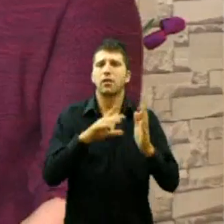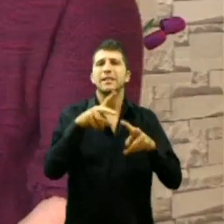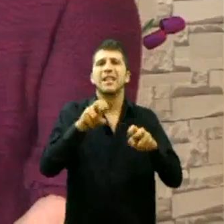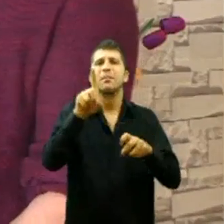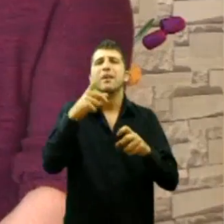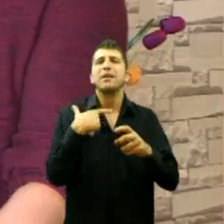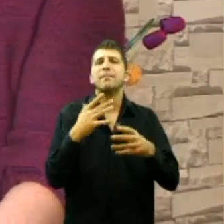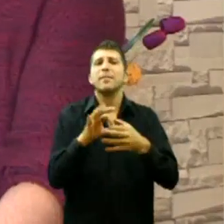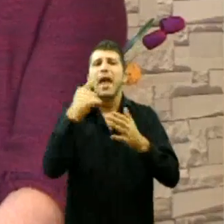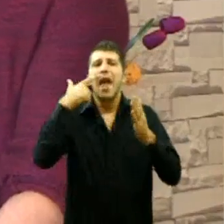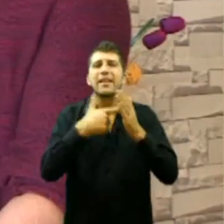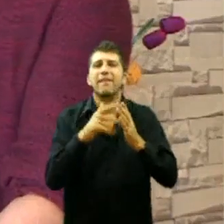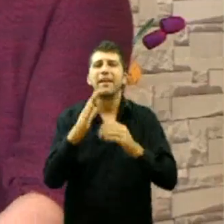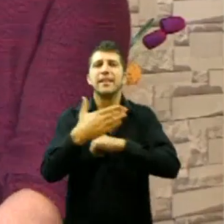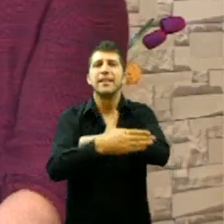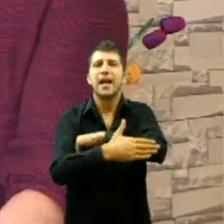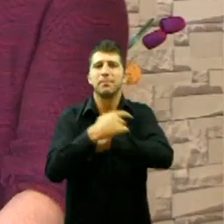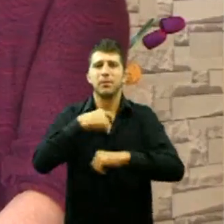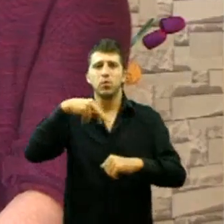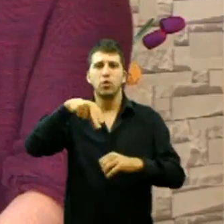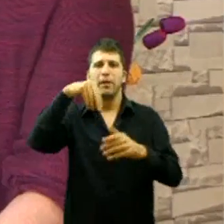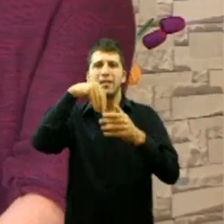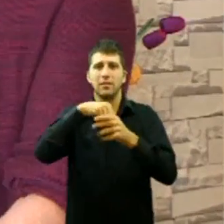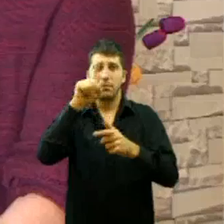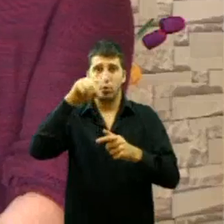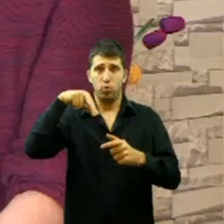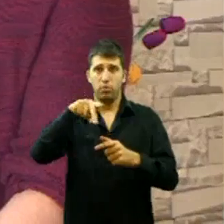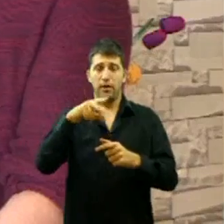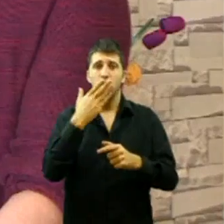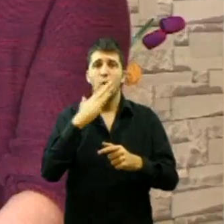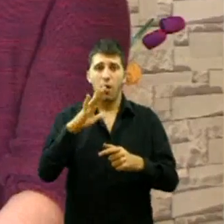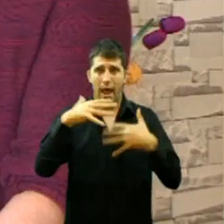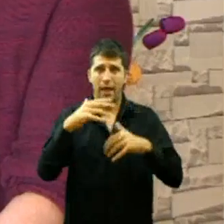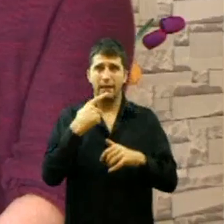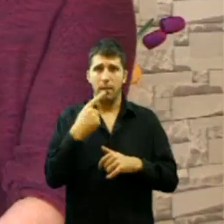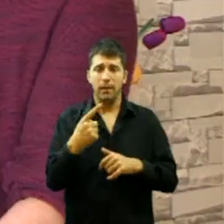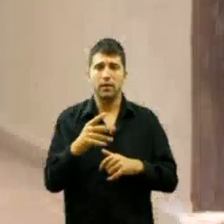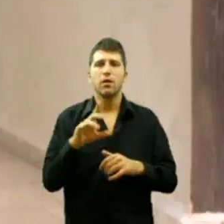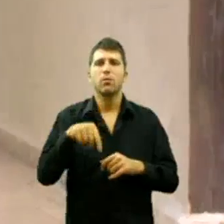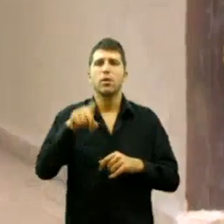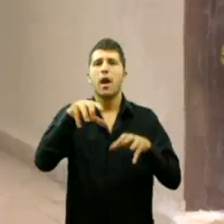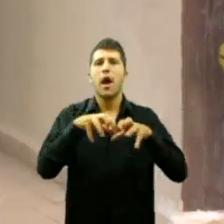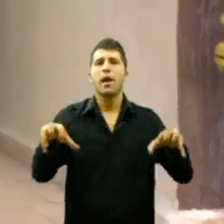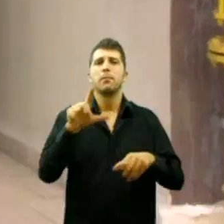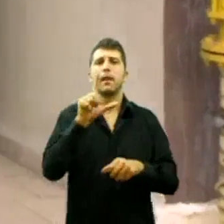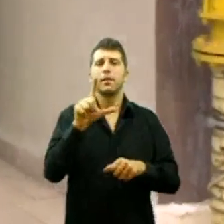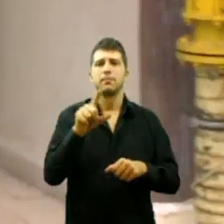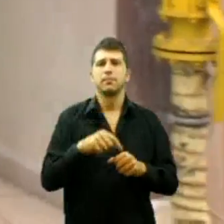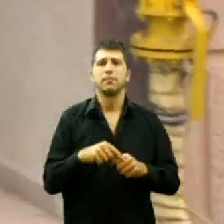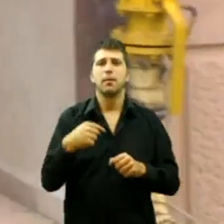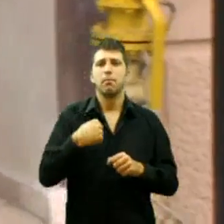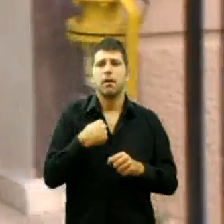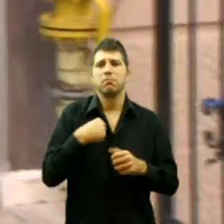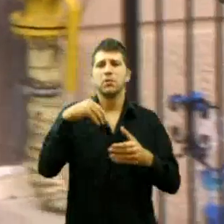yere sadece yürüyebilmek mi engellilik? Burada bir ayrım yapmak lazım. Benim için Metin'in hayat, dış